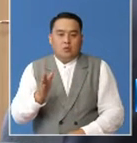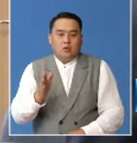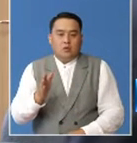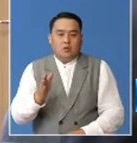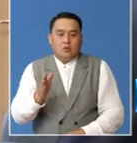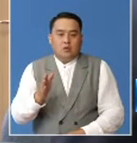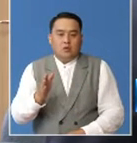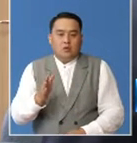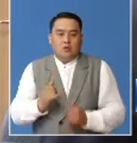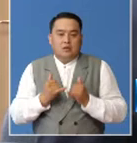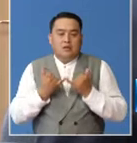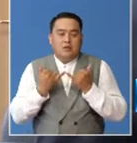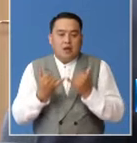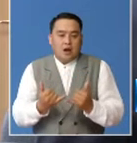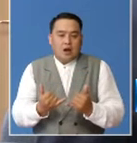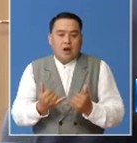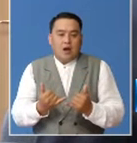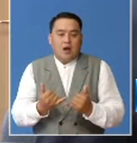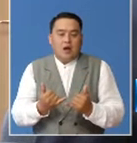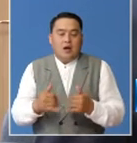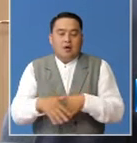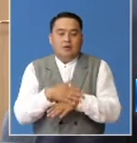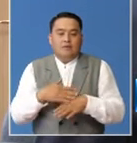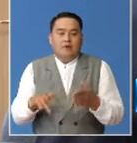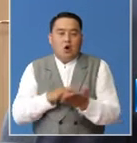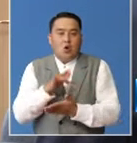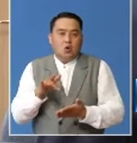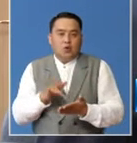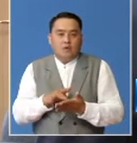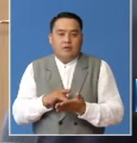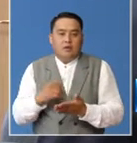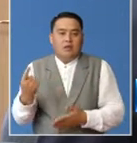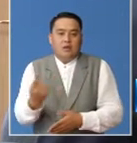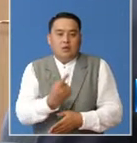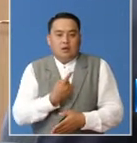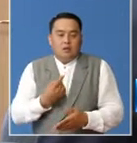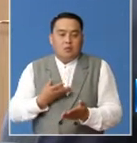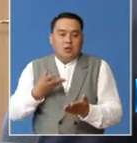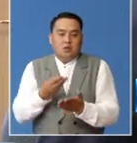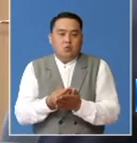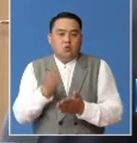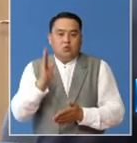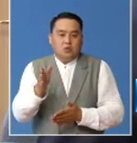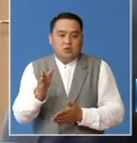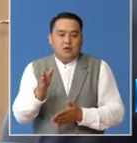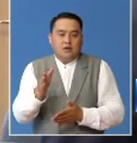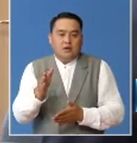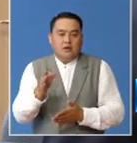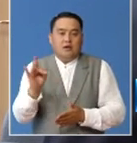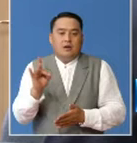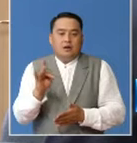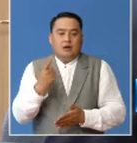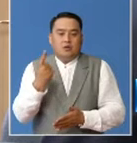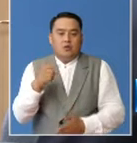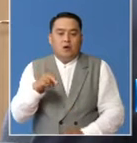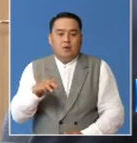предусматривать. Для жителей предусматриваются городов, единый совокупный платеж составит в размере 1